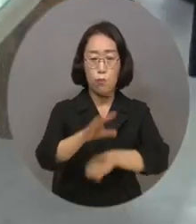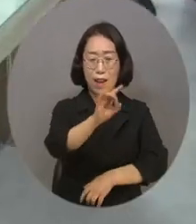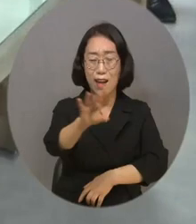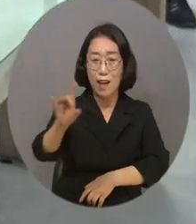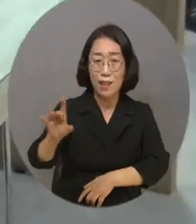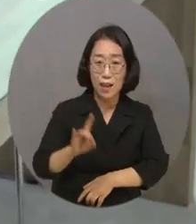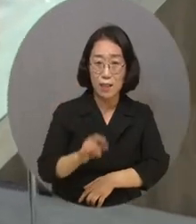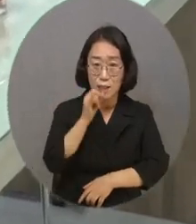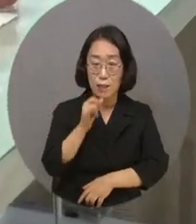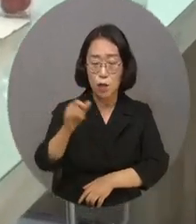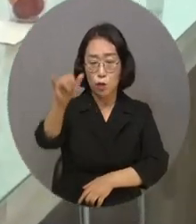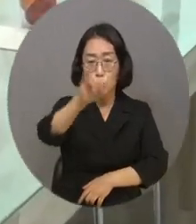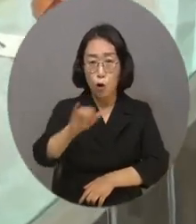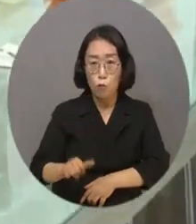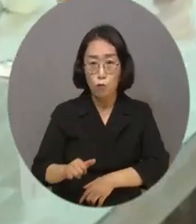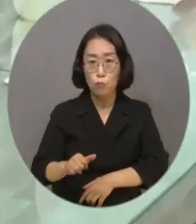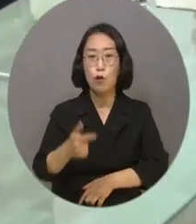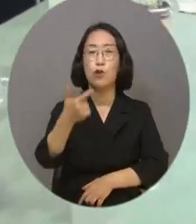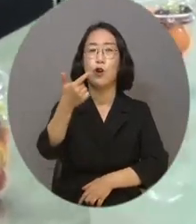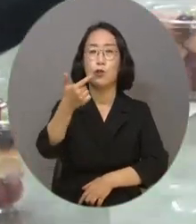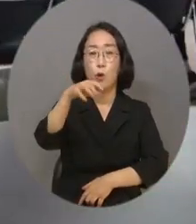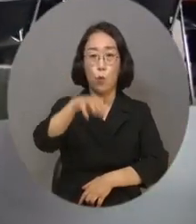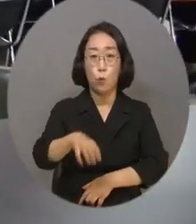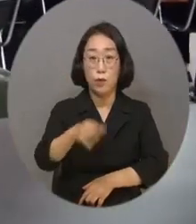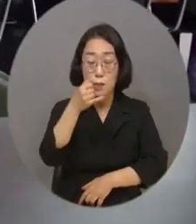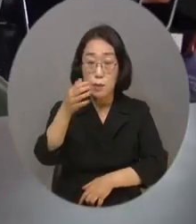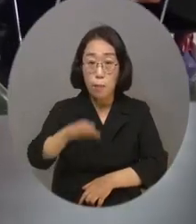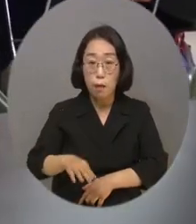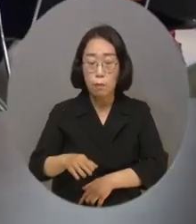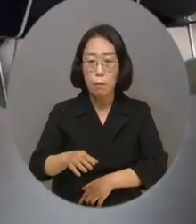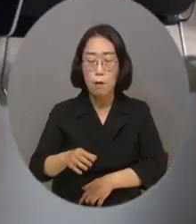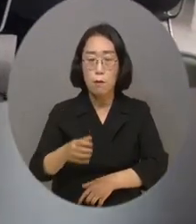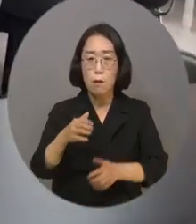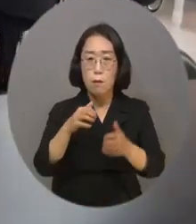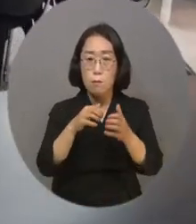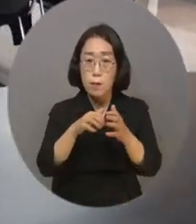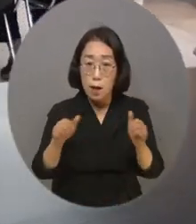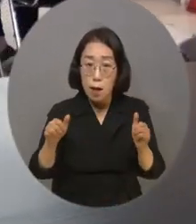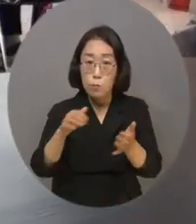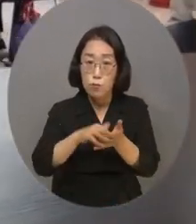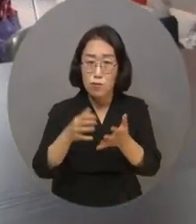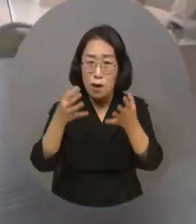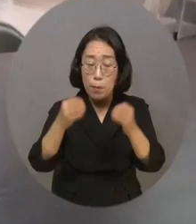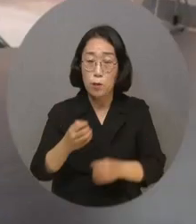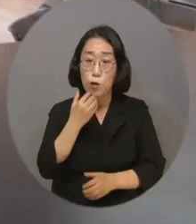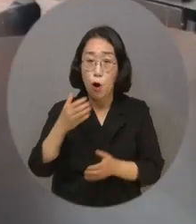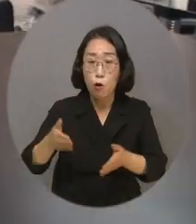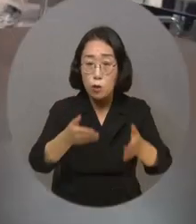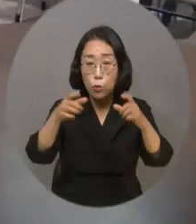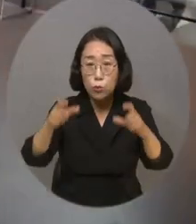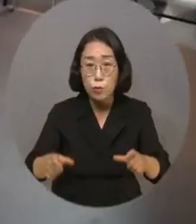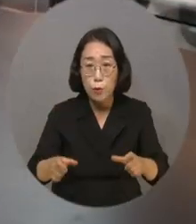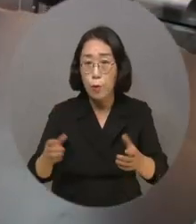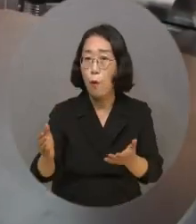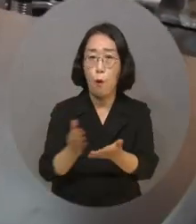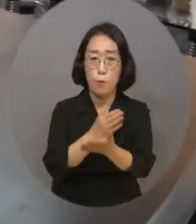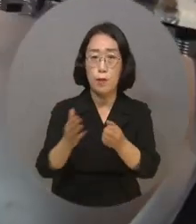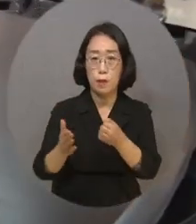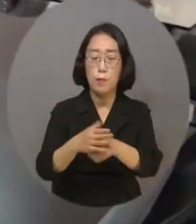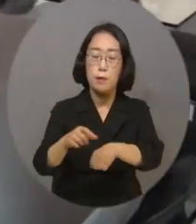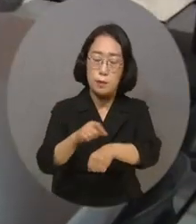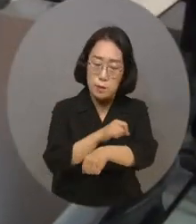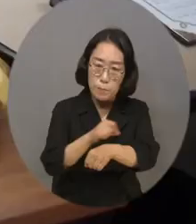1개소로 전국 총 6곳에서 운영 중이나 인구 밀집 지역인 경기도에는 전무에 특별한 대책이